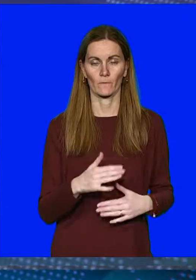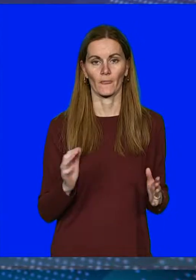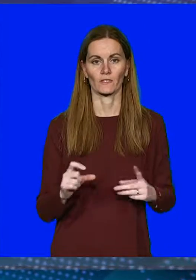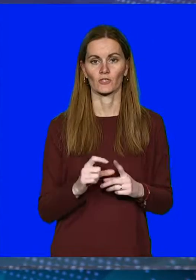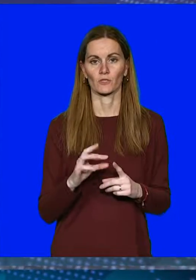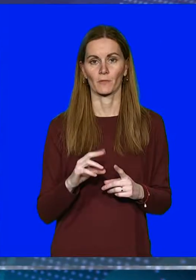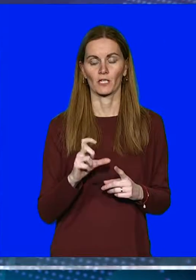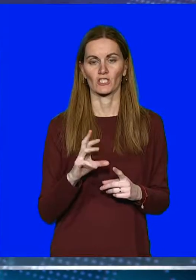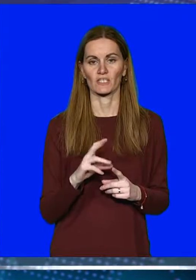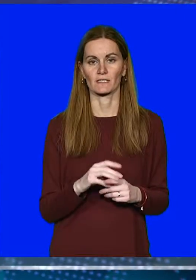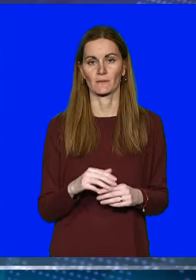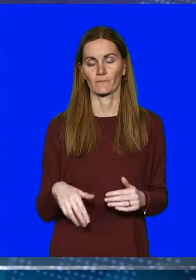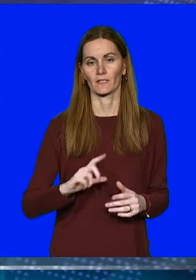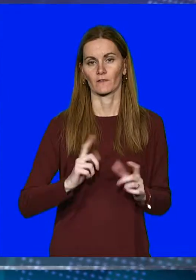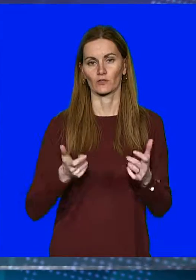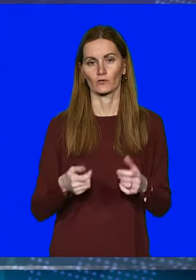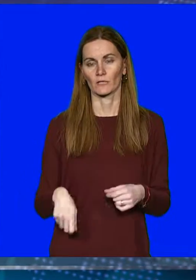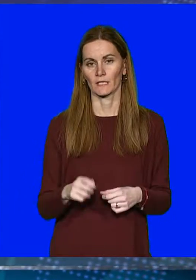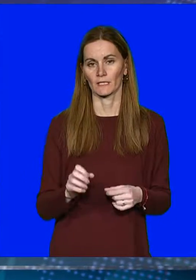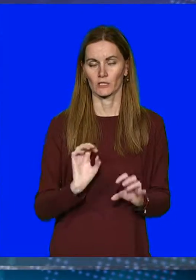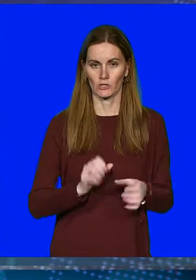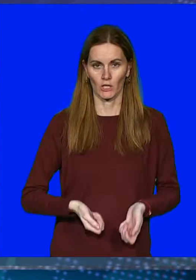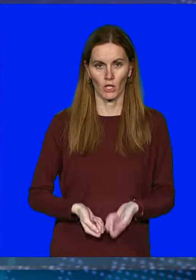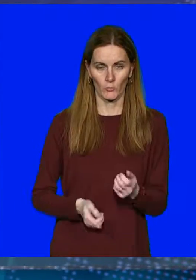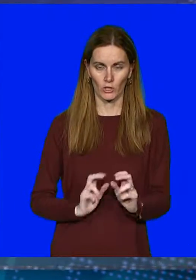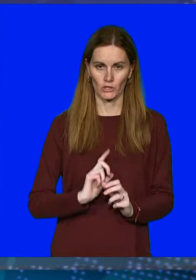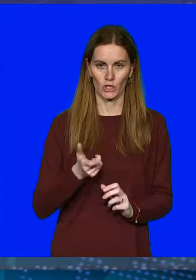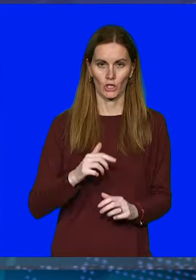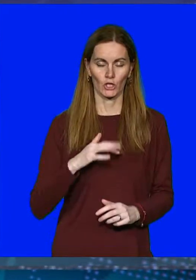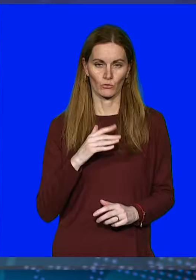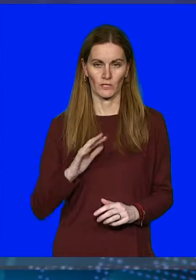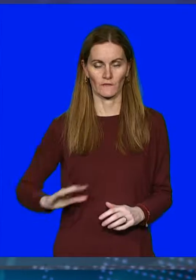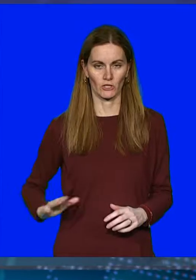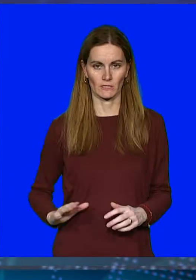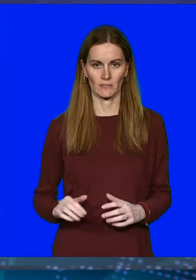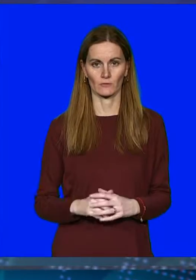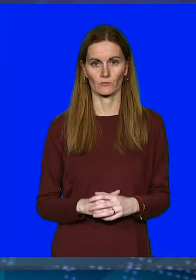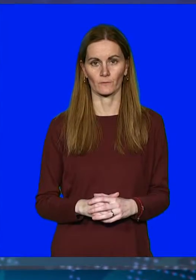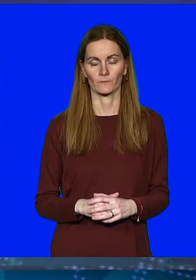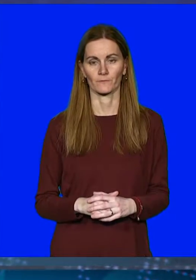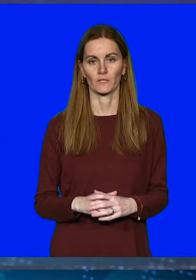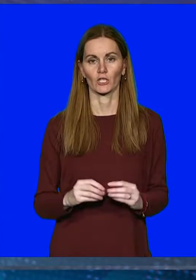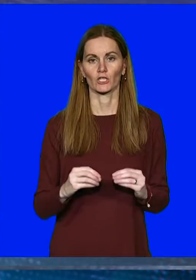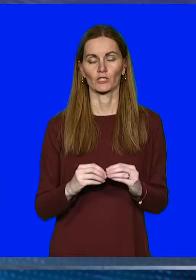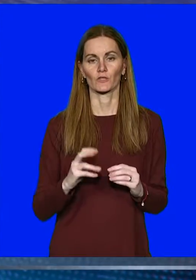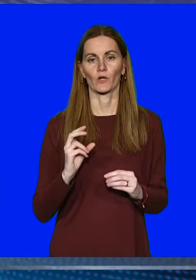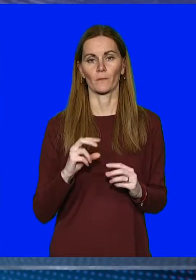kojeg bi također otvorili za Svetog Vlaha i naravno još niz igrališta, boćališta, ostalih vrtića itd.